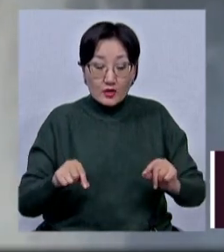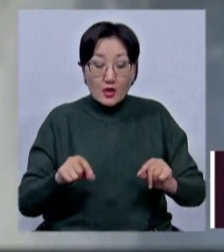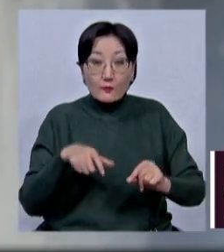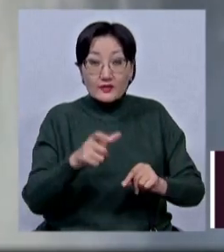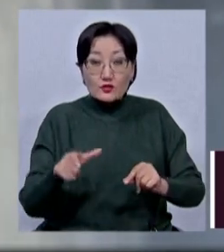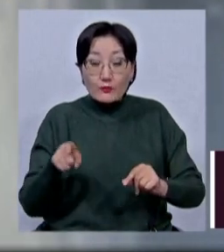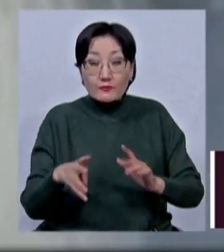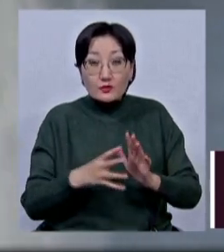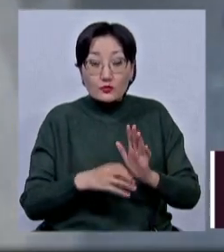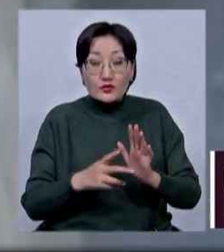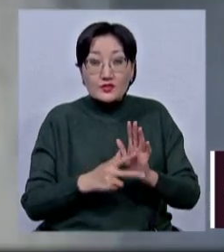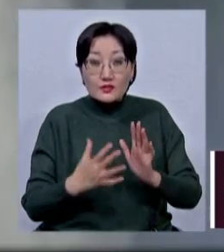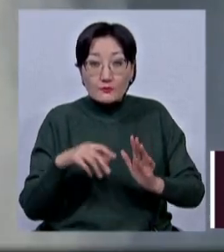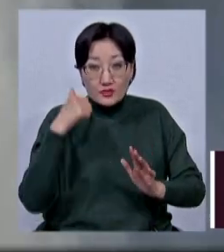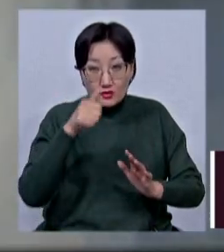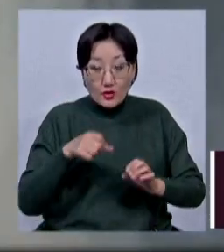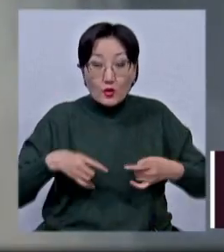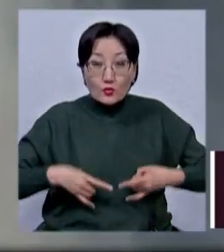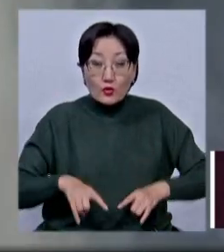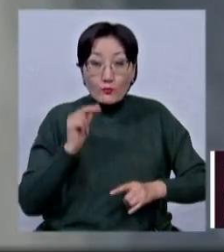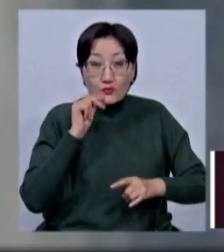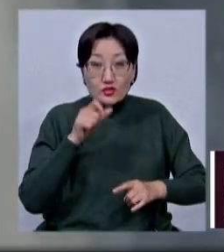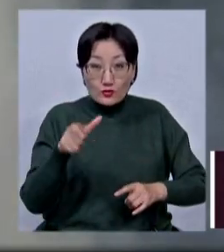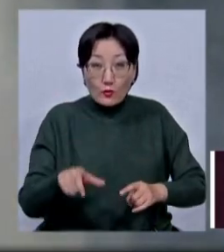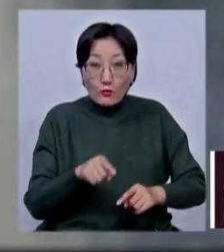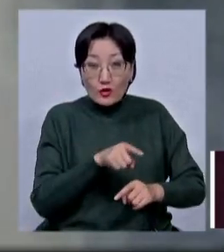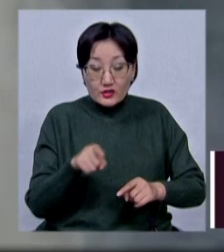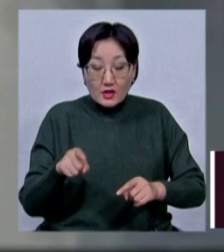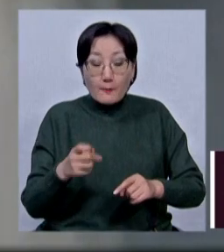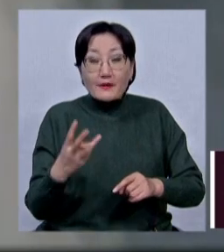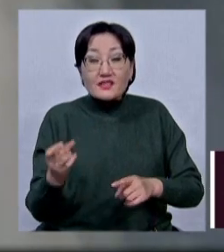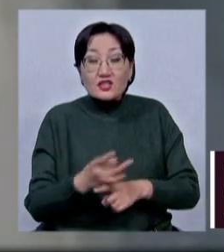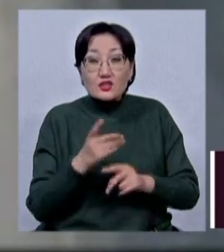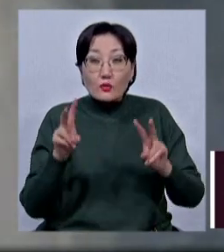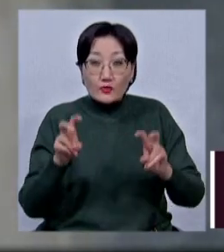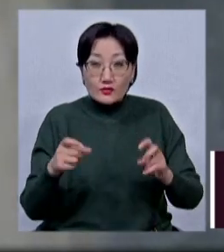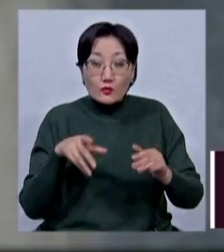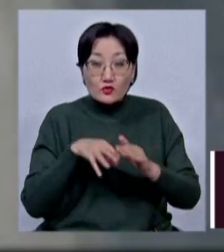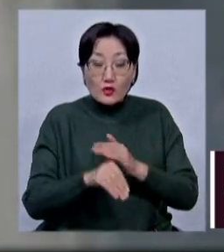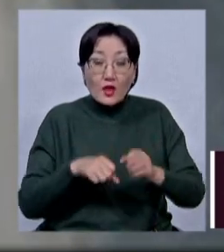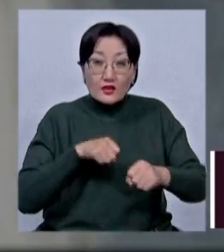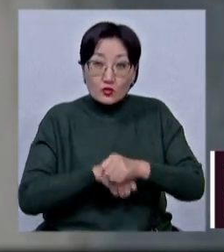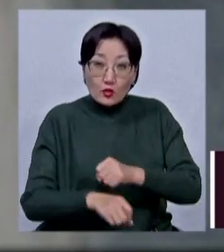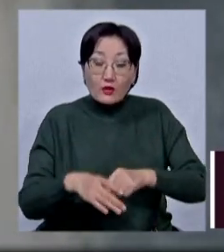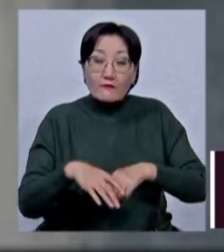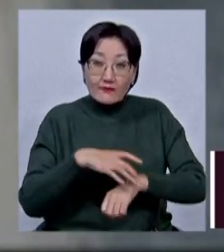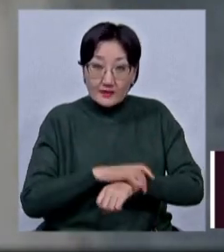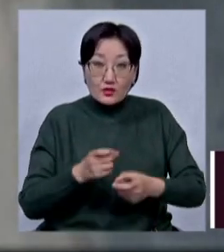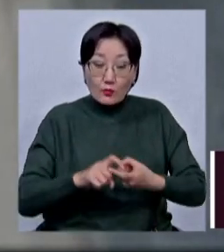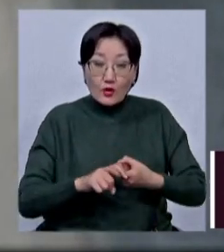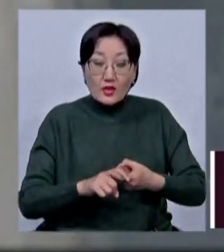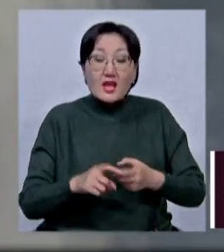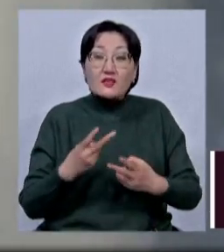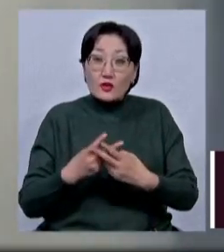департаментіндегілер 1985 жылы дүниеге келген күдіктінің бұған дейін бірнеше баппен, соның ішінде зорлау фактісімен де істі